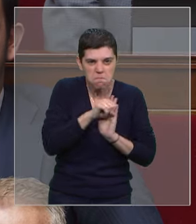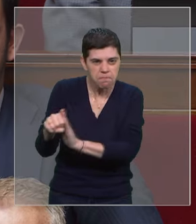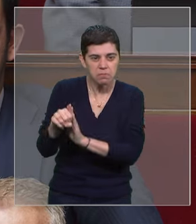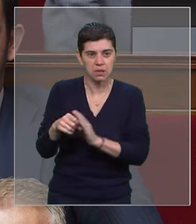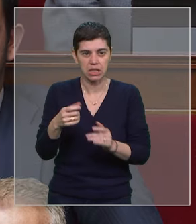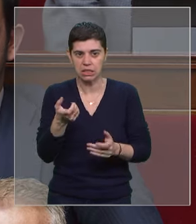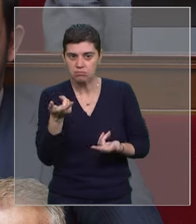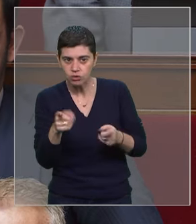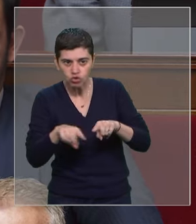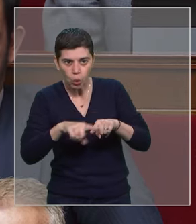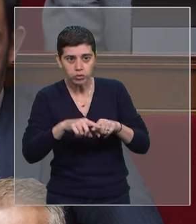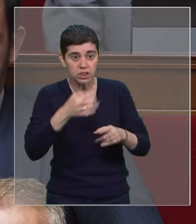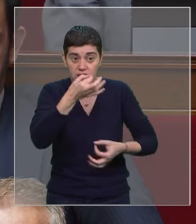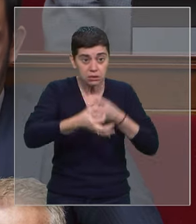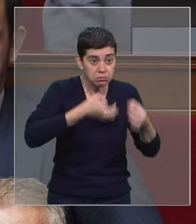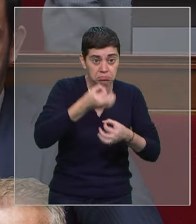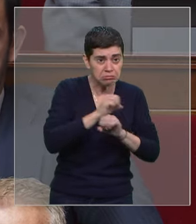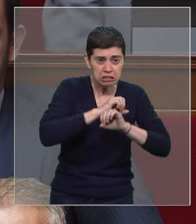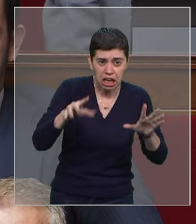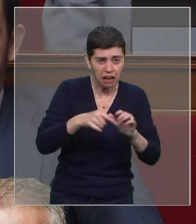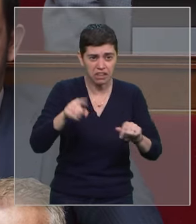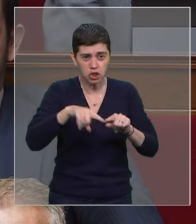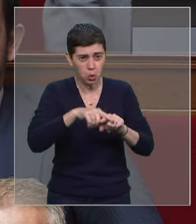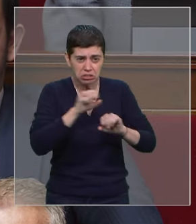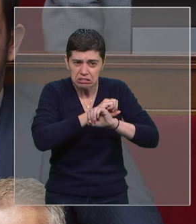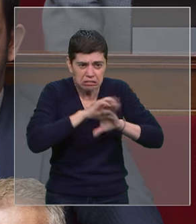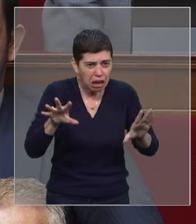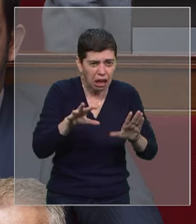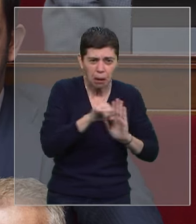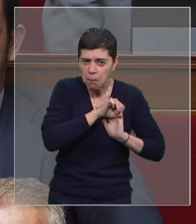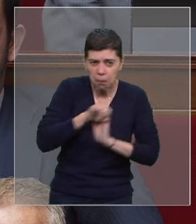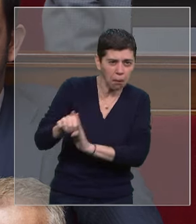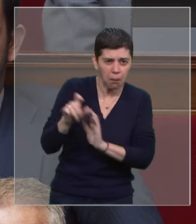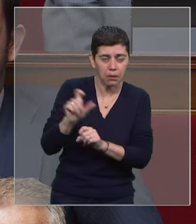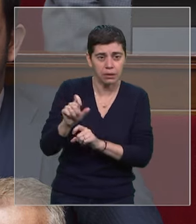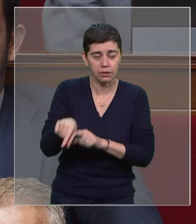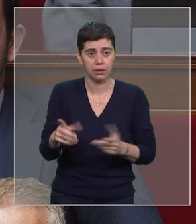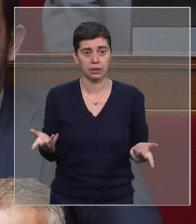les revendications sont parfaitement cohérents. L'islamisme n'est pas regardé